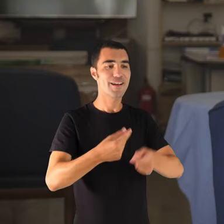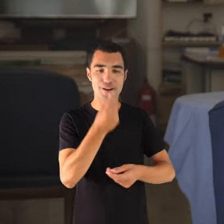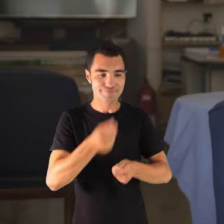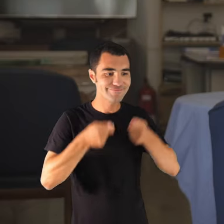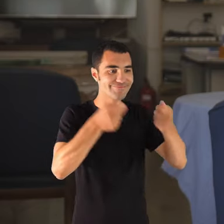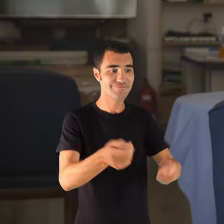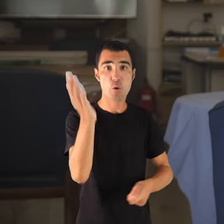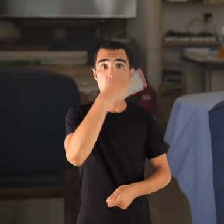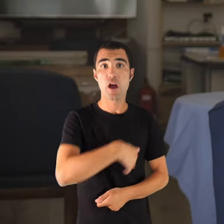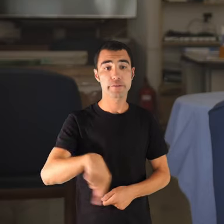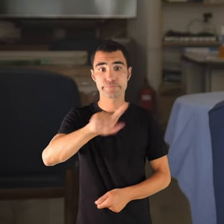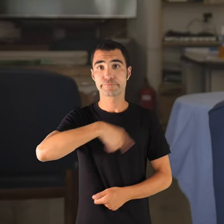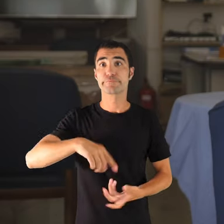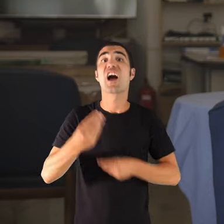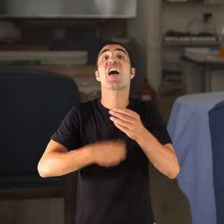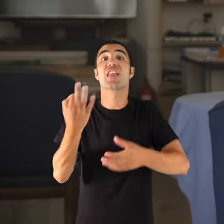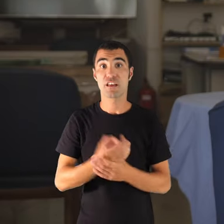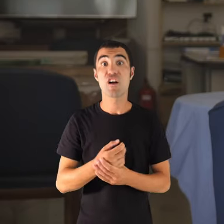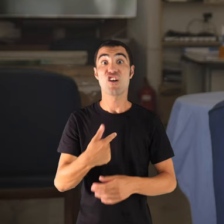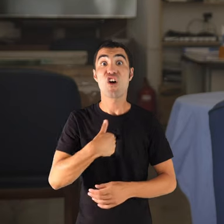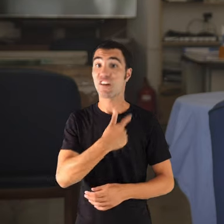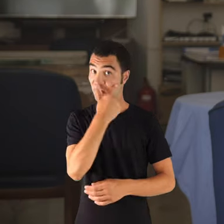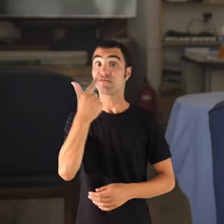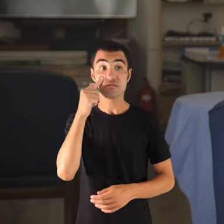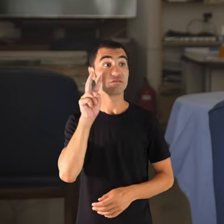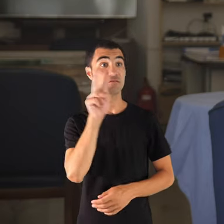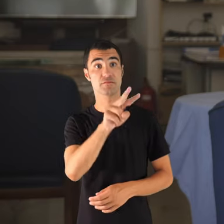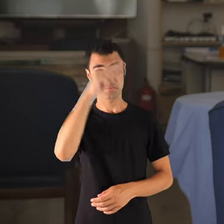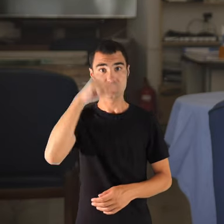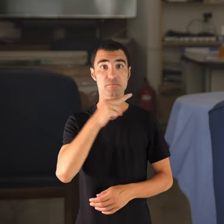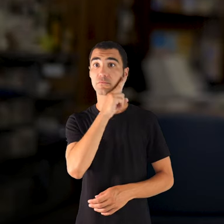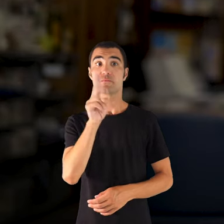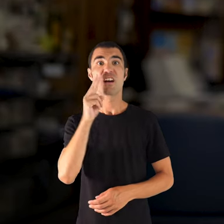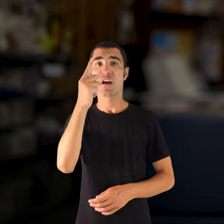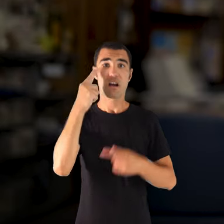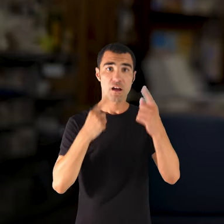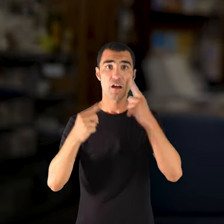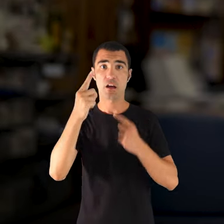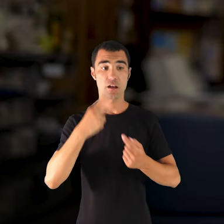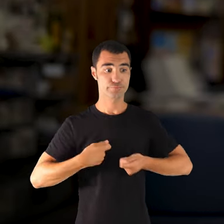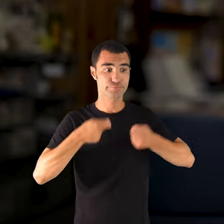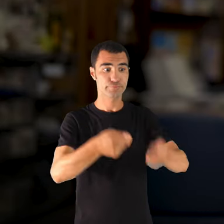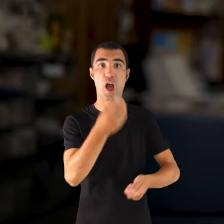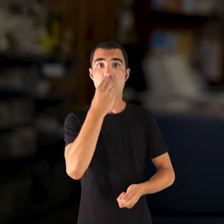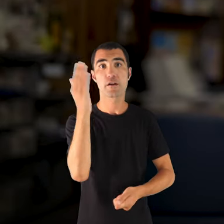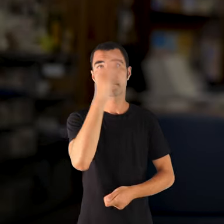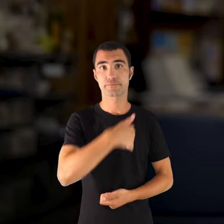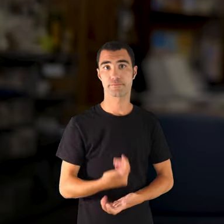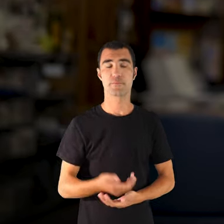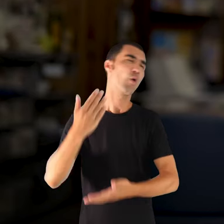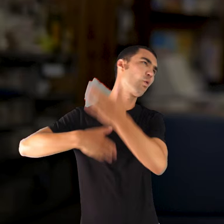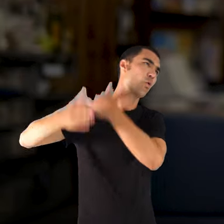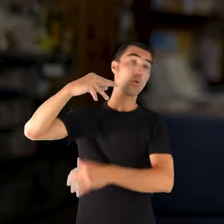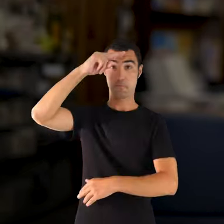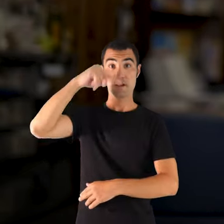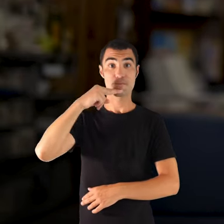Jo he vist a mon pare i a mon mare plorar perquè no mos podien dar sopar. A mon mare festejava a mon pare i quan